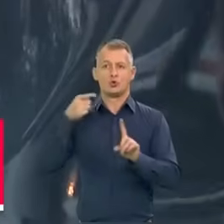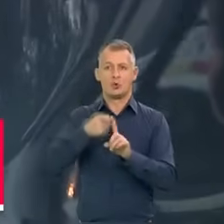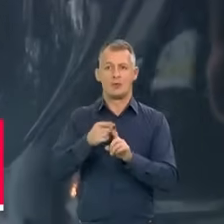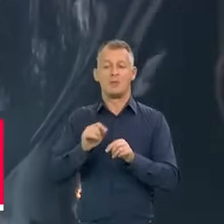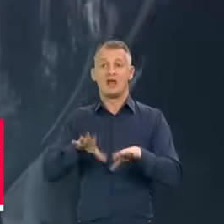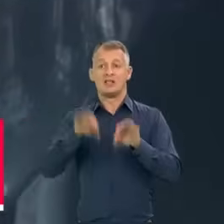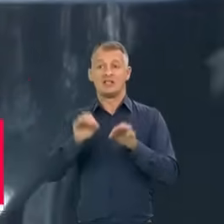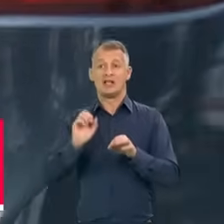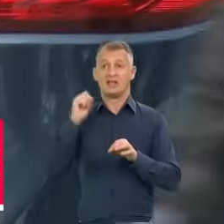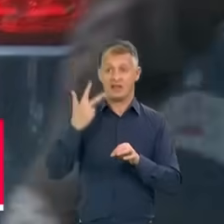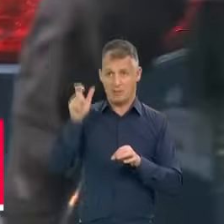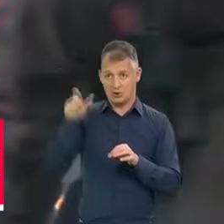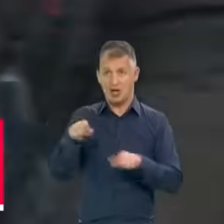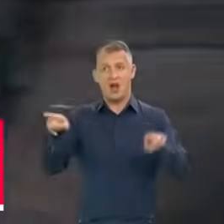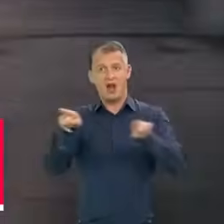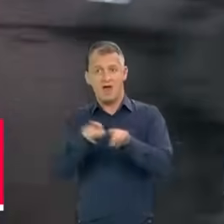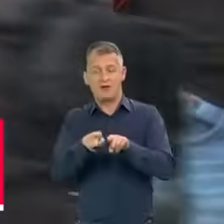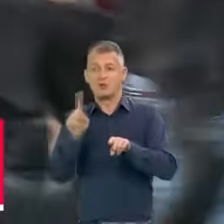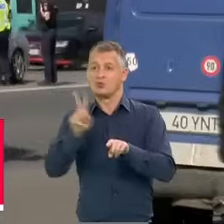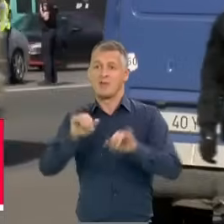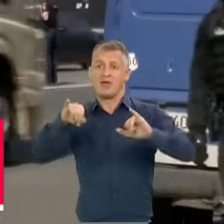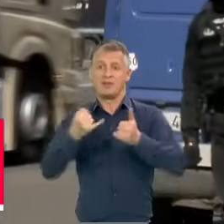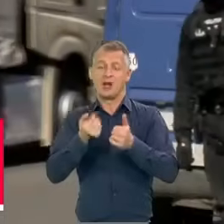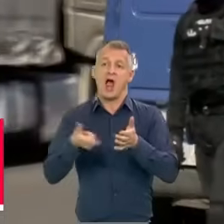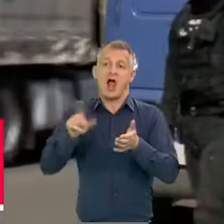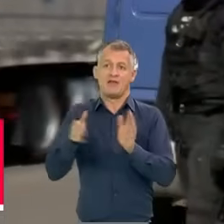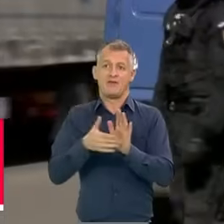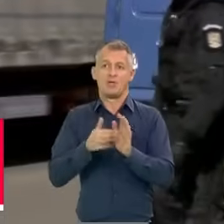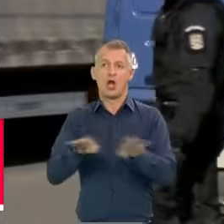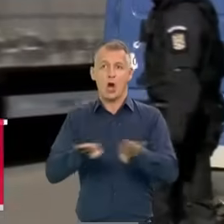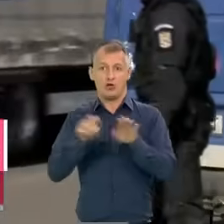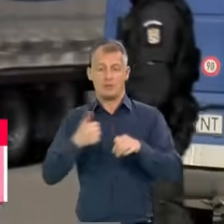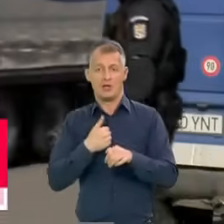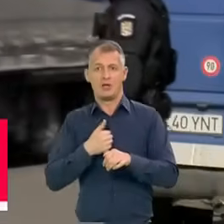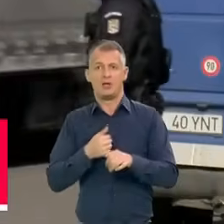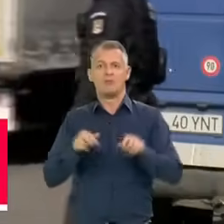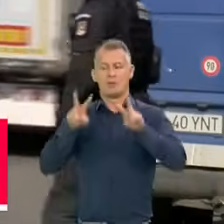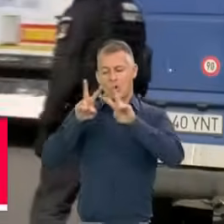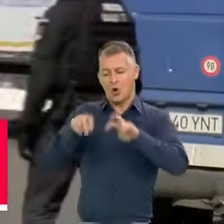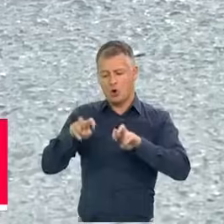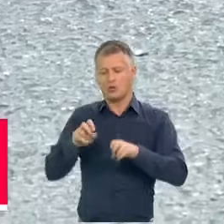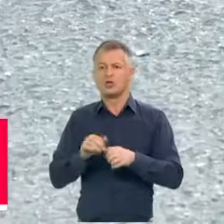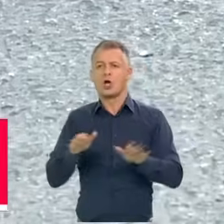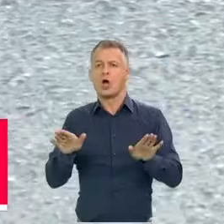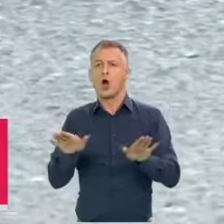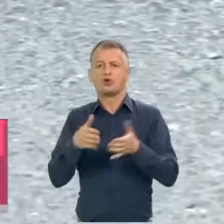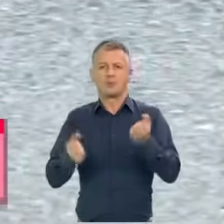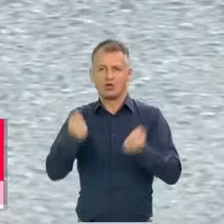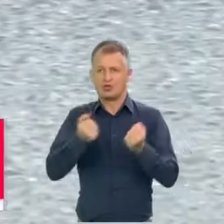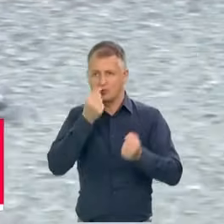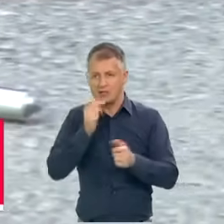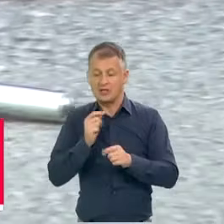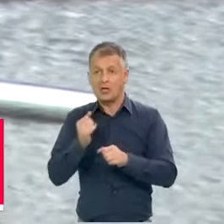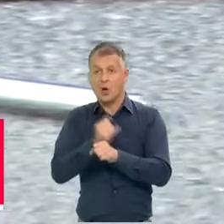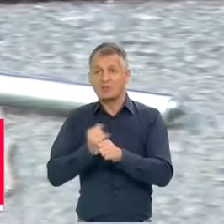prevenirea unor incidente similare colegii mei opresc mașinile suspecte efectuează control auto pentru a observa dacă în